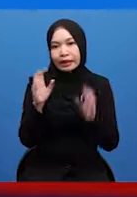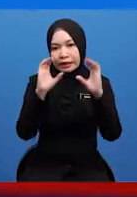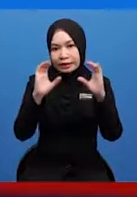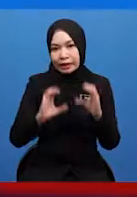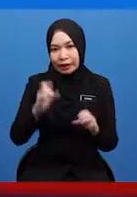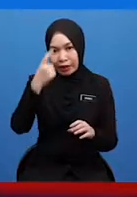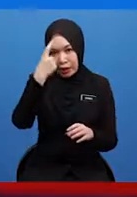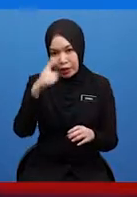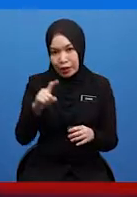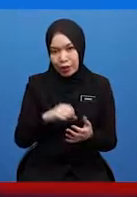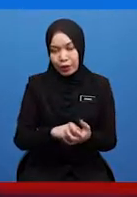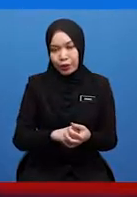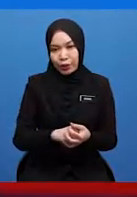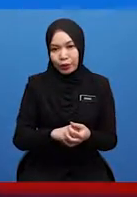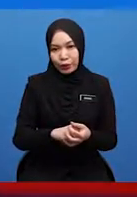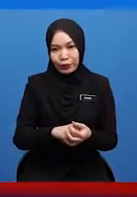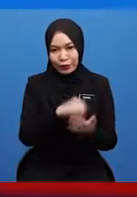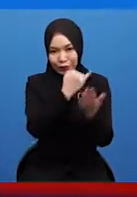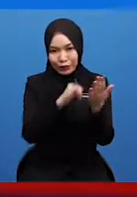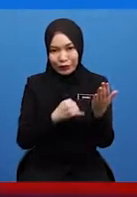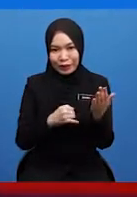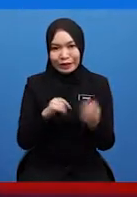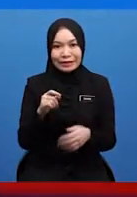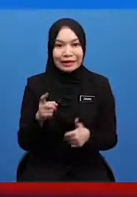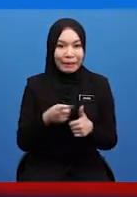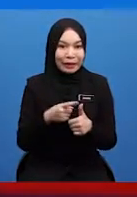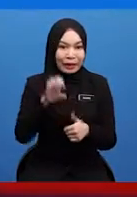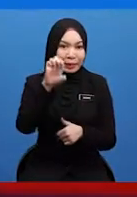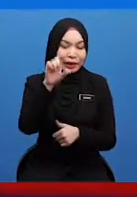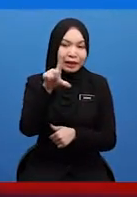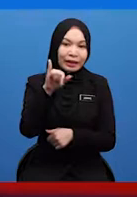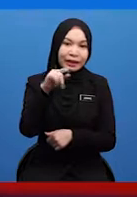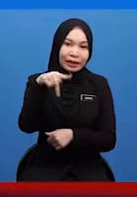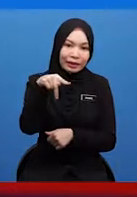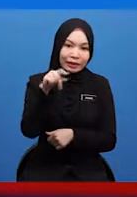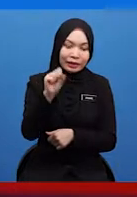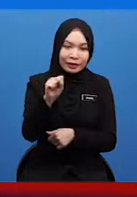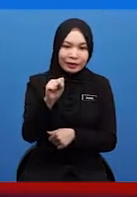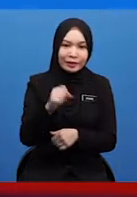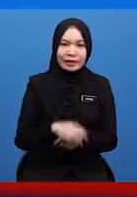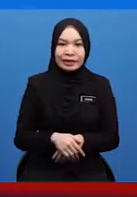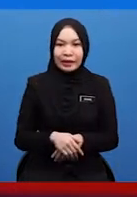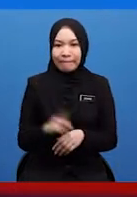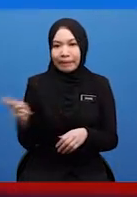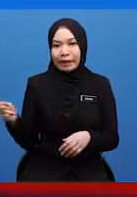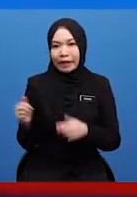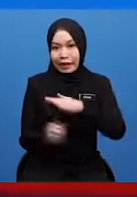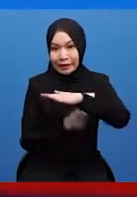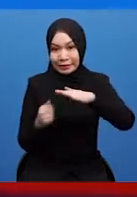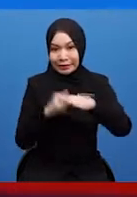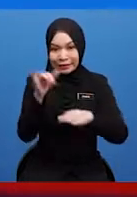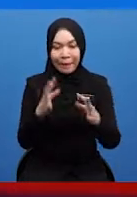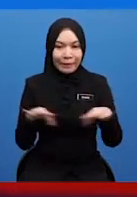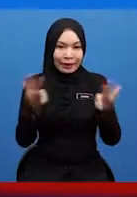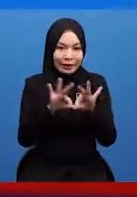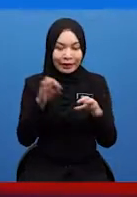iaitu teknik elips. Ya, elips merupakan perkara asas yang penting dalam